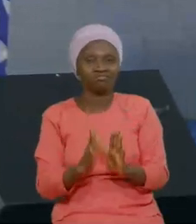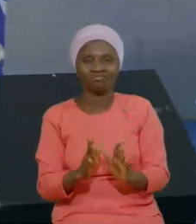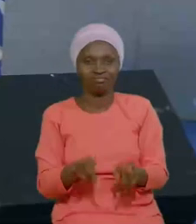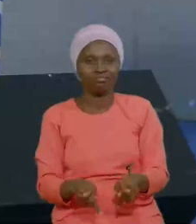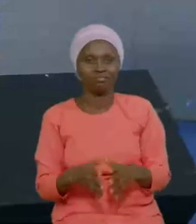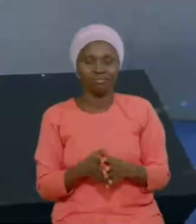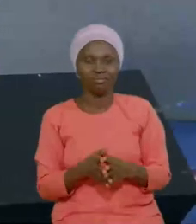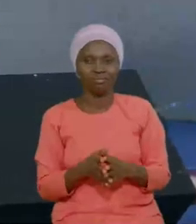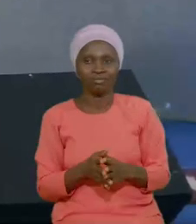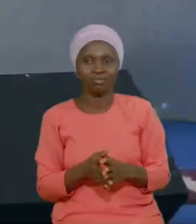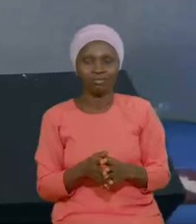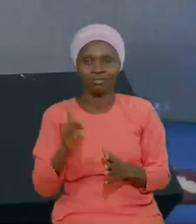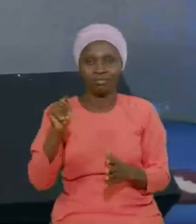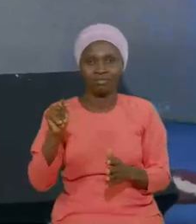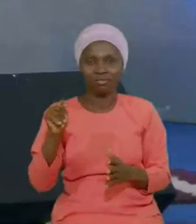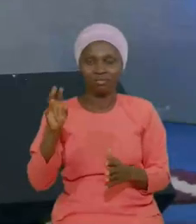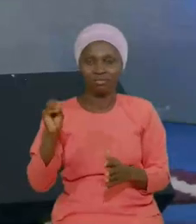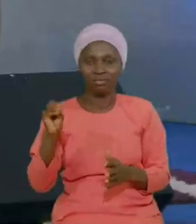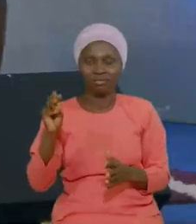Il dit, ah, j'ai échoué.